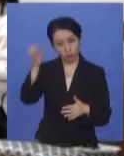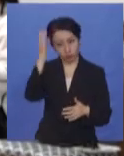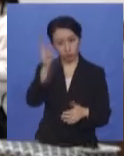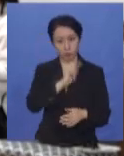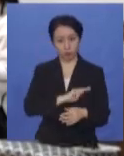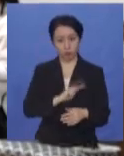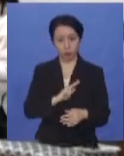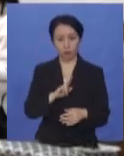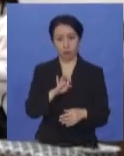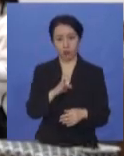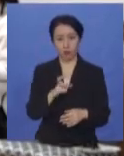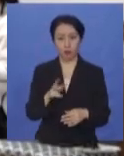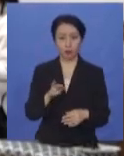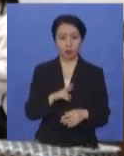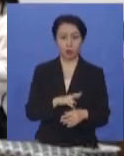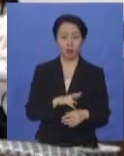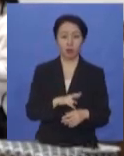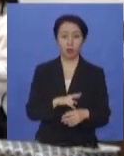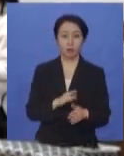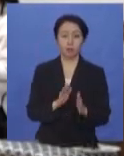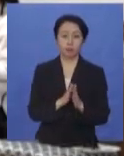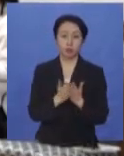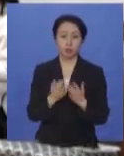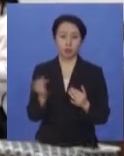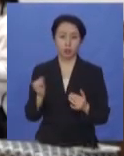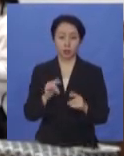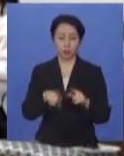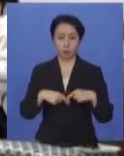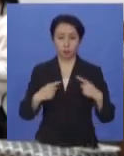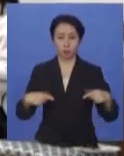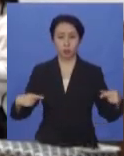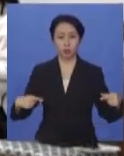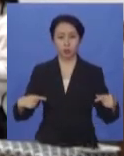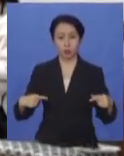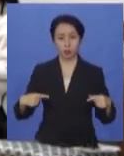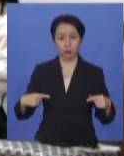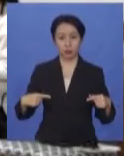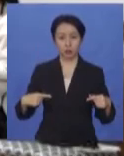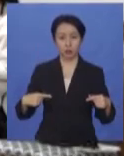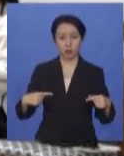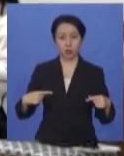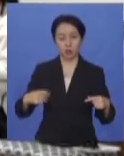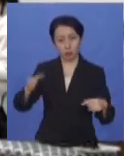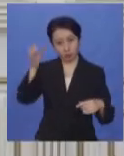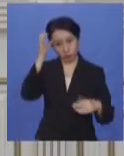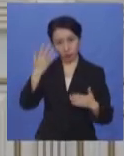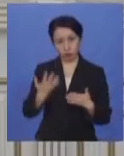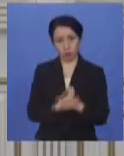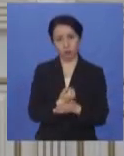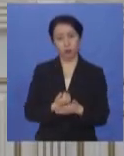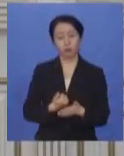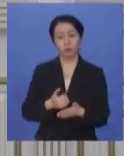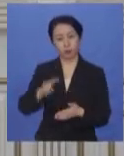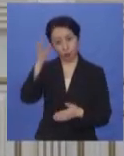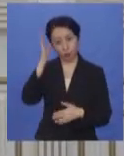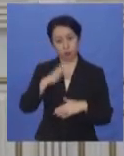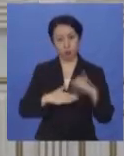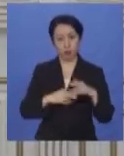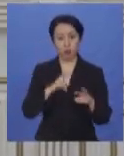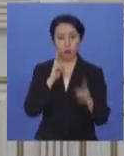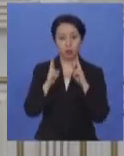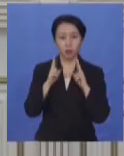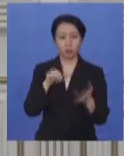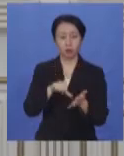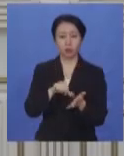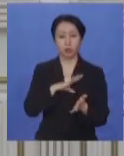научных трудах, монографиях, научных пособиях и прочих научных достижениях. В научно-теоретической